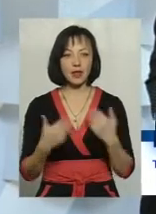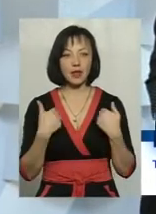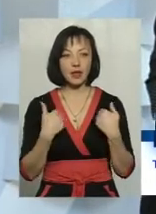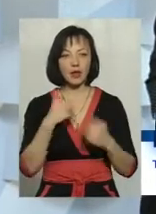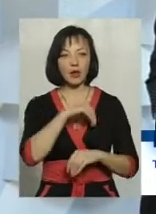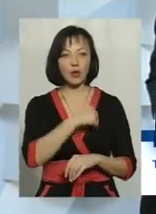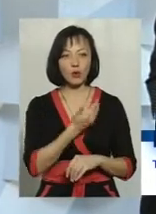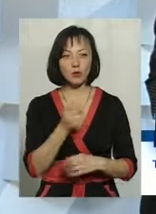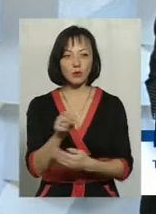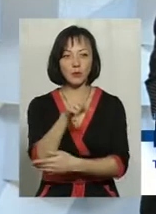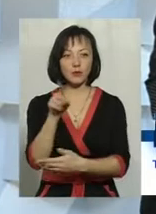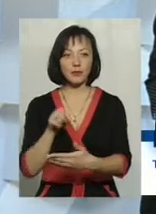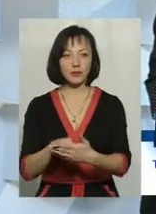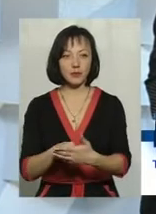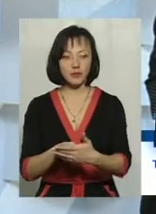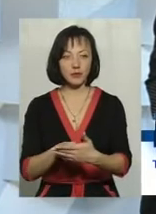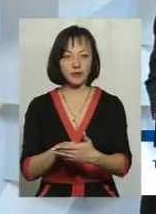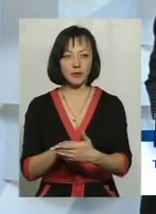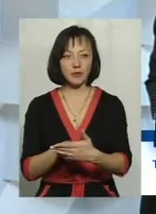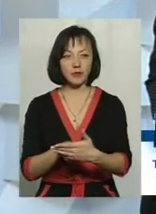хочу задати таке питання